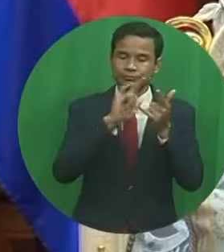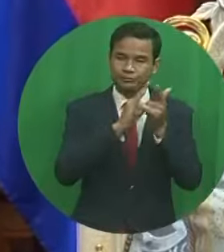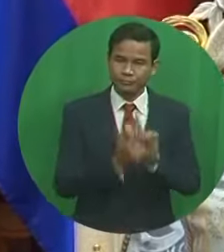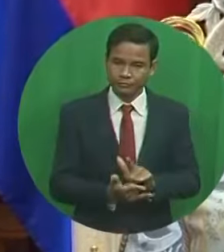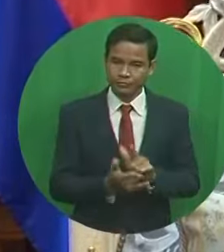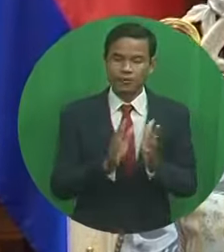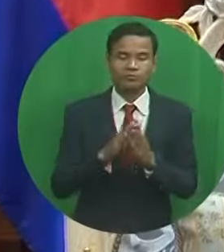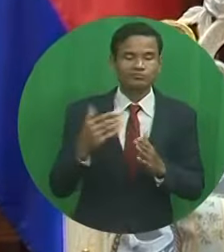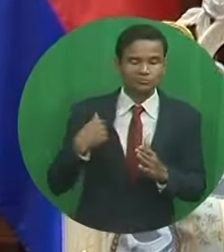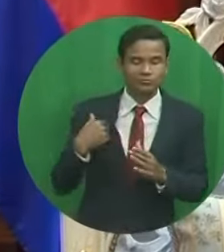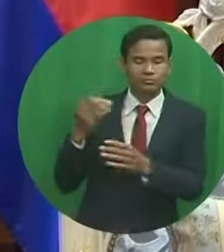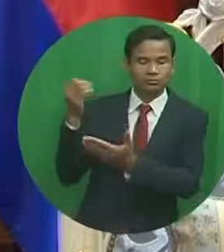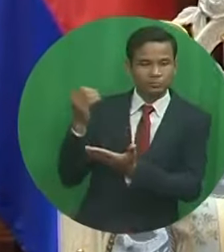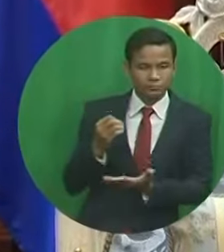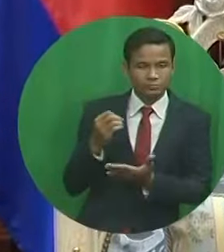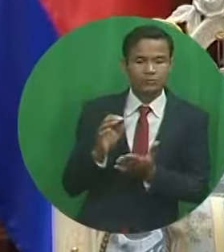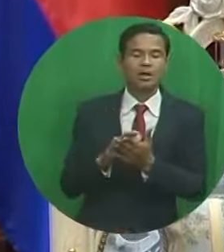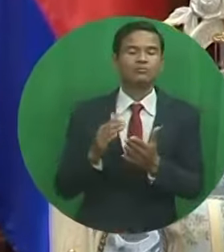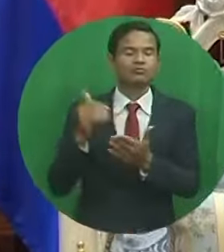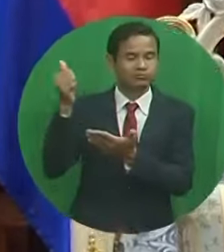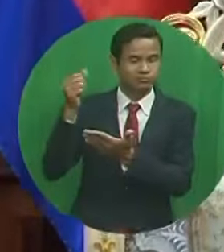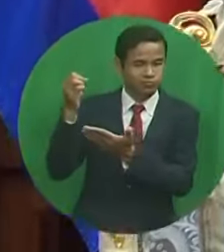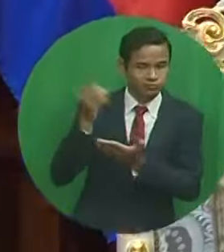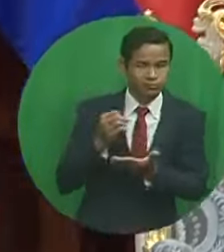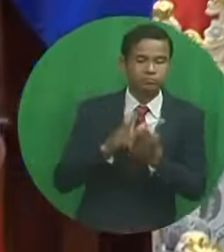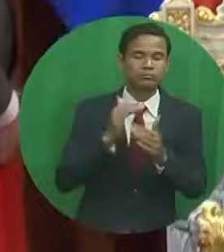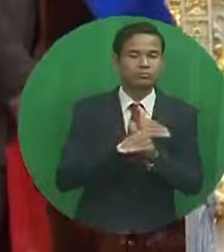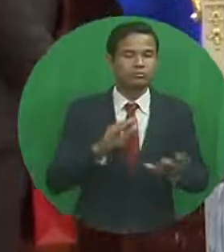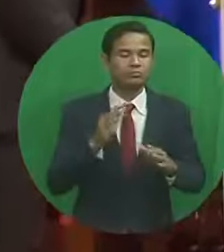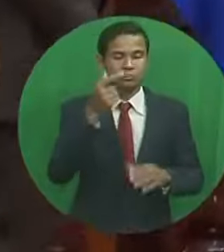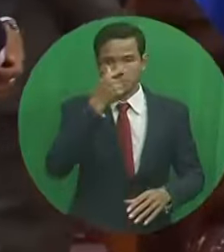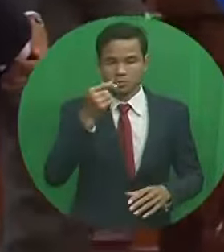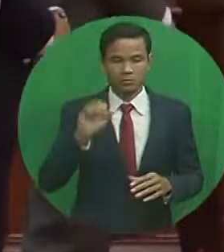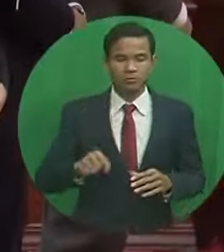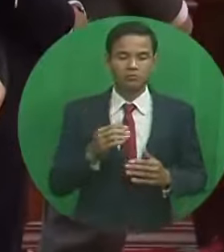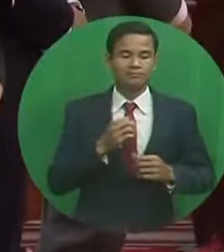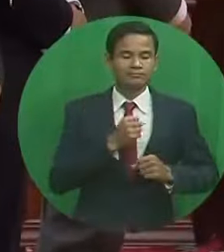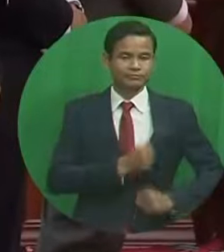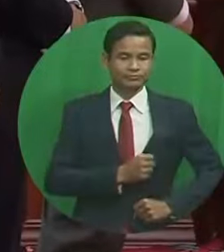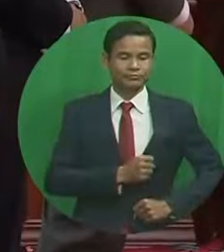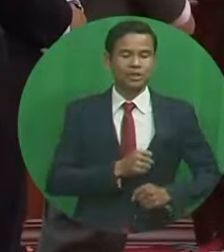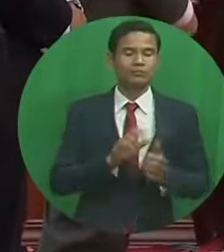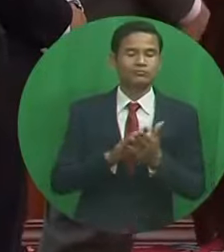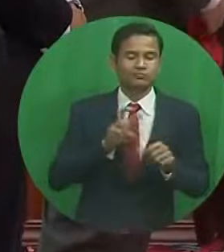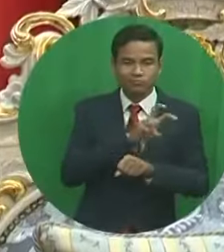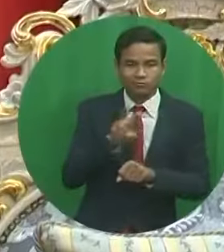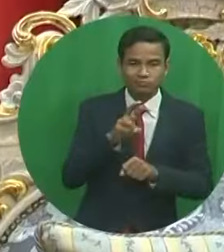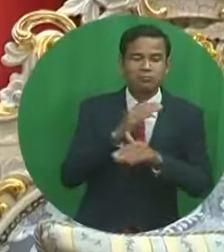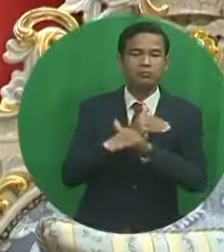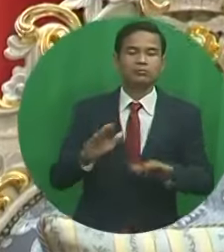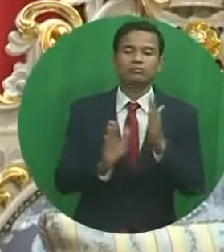សដែលទទួលជំនួយសន្តិភាពពីបរទេសទៅជាប្រទេសដែលបានបញ្ជូនកងកម្លាំងរក្សាសន្តិភាពទៅកាន់ប្រទេ